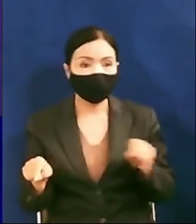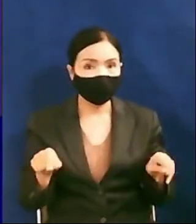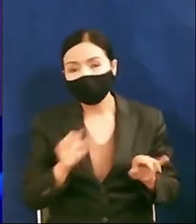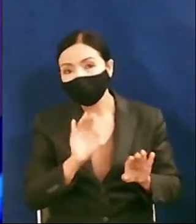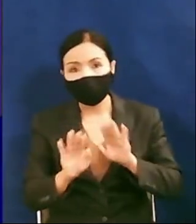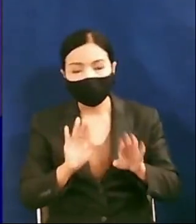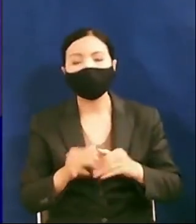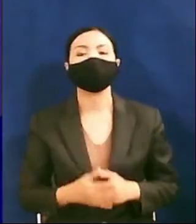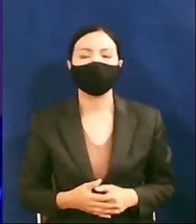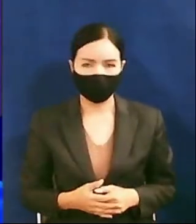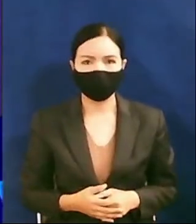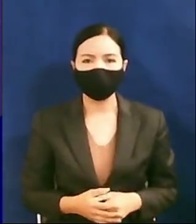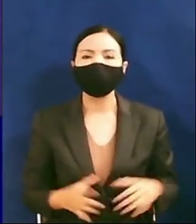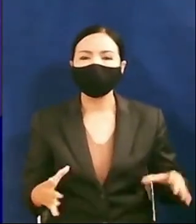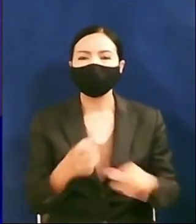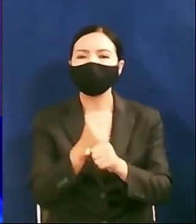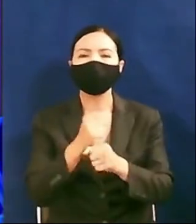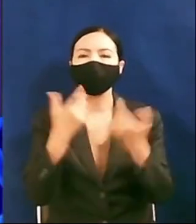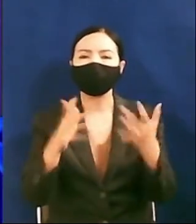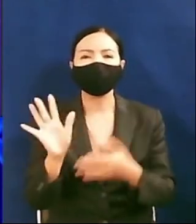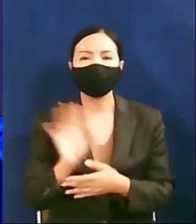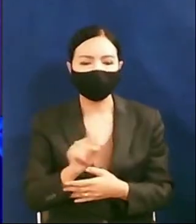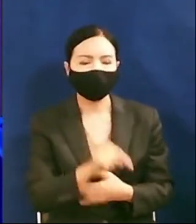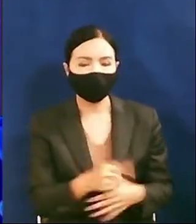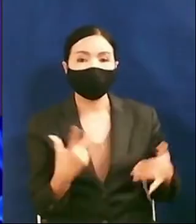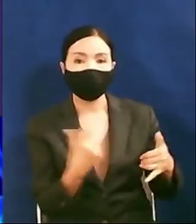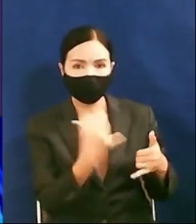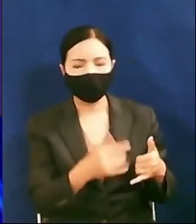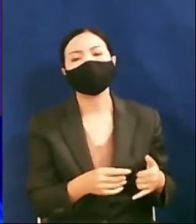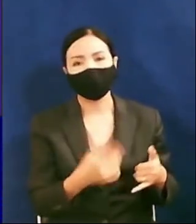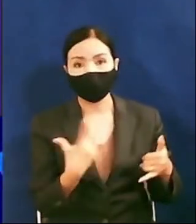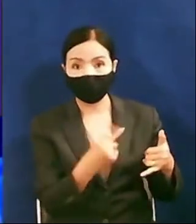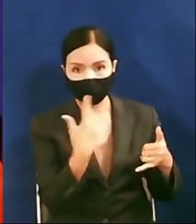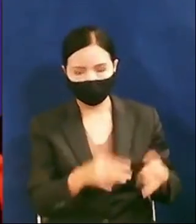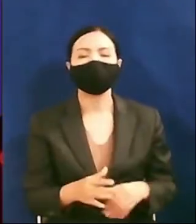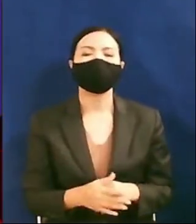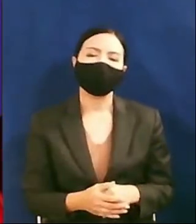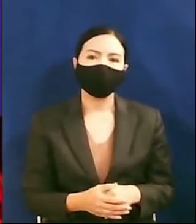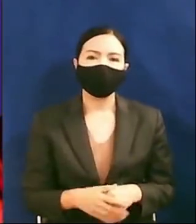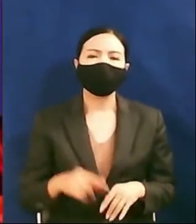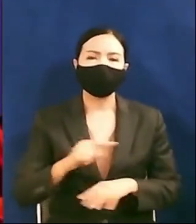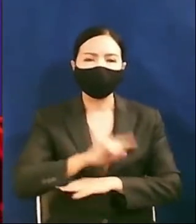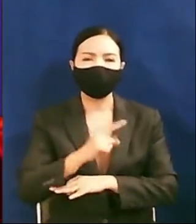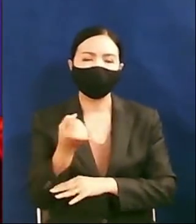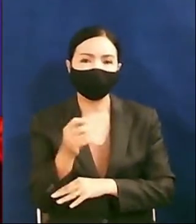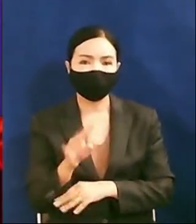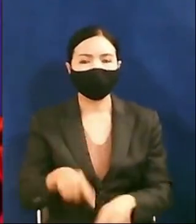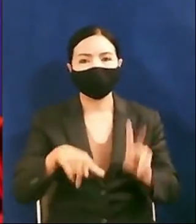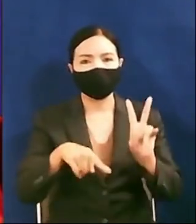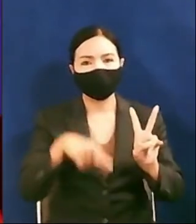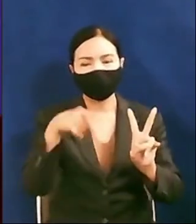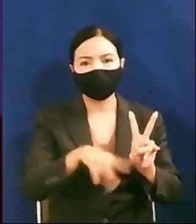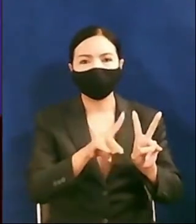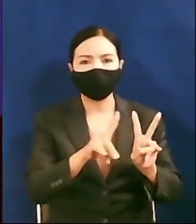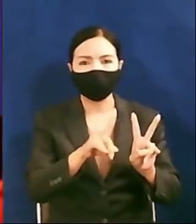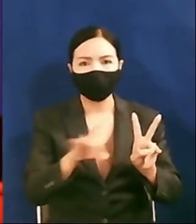ล้วก็ได้รับวัคซีนซิโนแวค2เข็มนะครับนานเกิน14วันเนี่ยพบการติดเชื้อจำนวนทั้งสิ้น 2,154 ราย